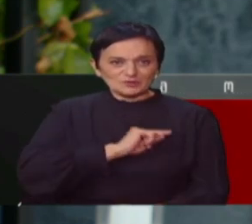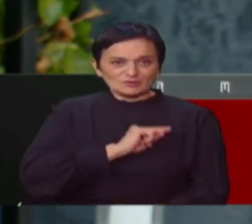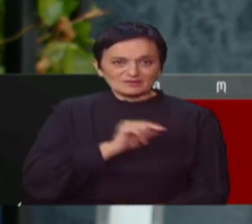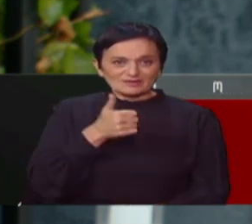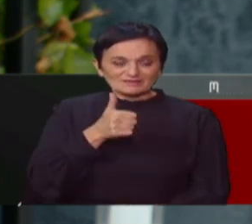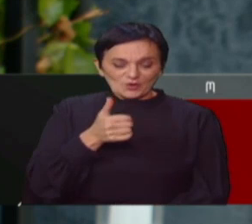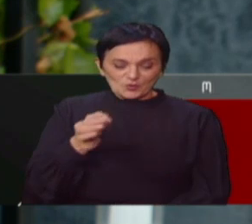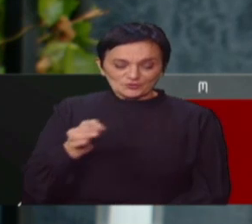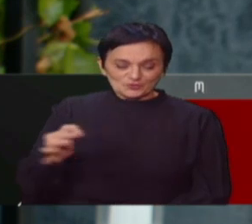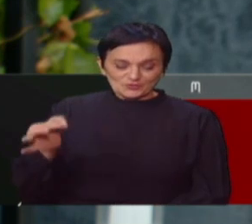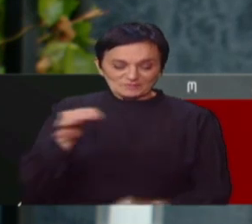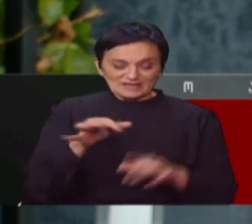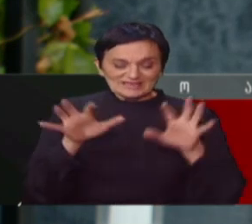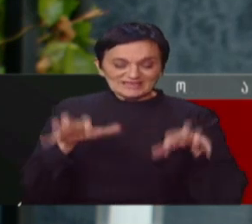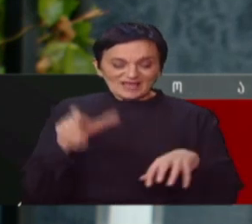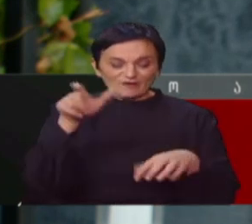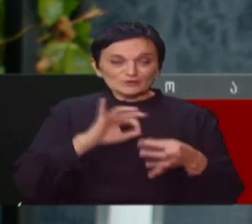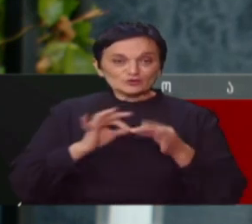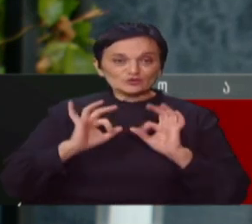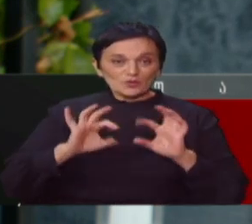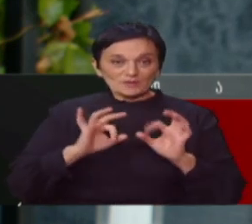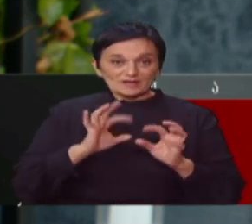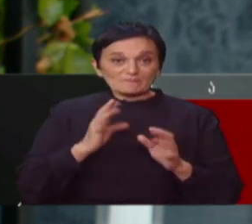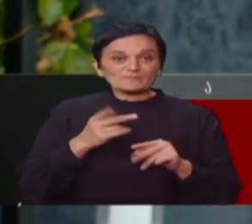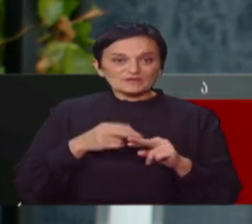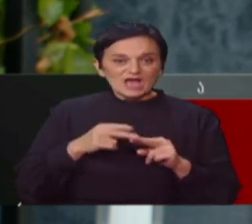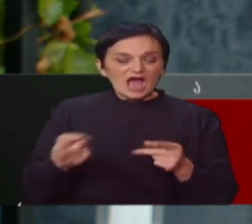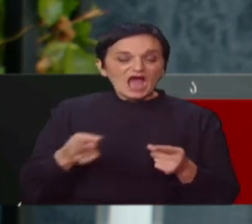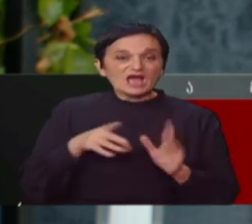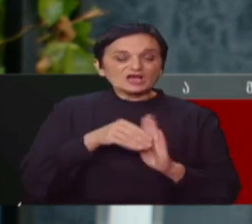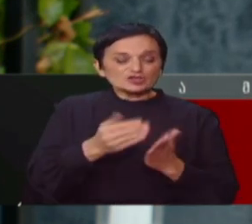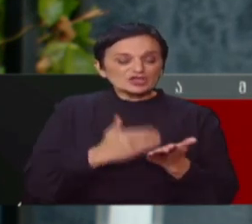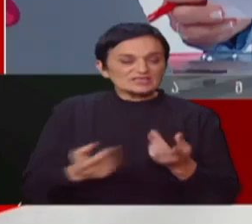როგორც უბნებზე თავმჯდომარე განმარტავენ, საერთო შედეგზე ისინი გავლენას არ